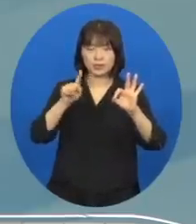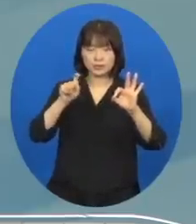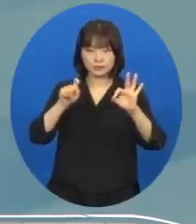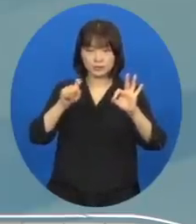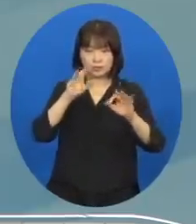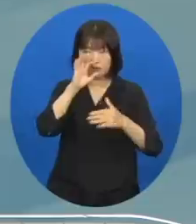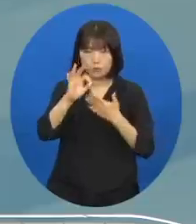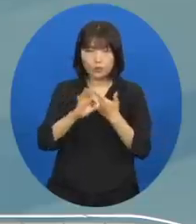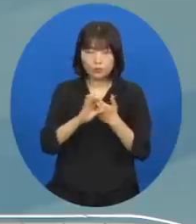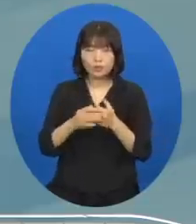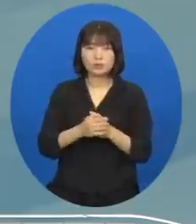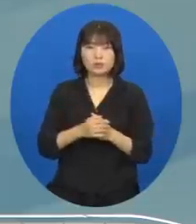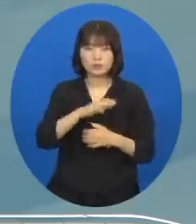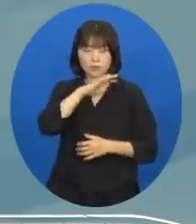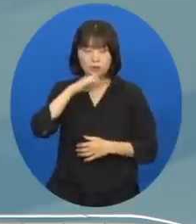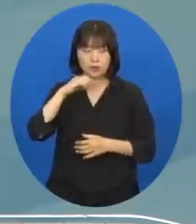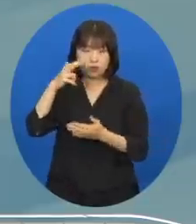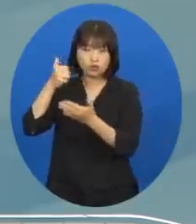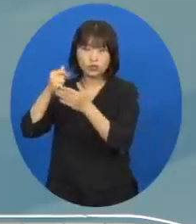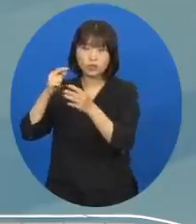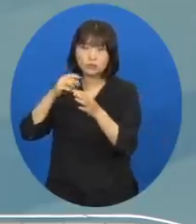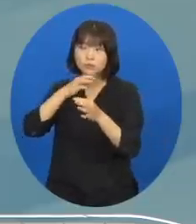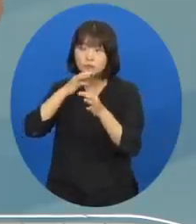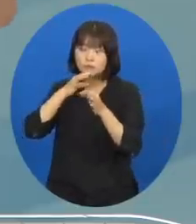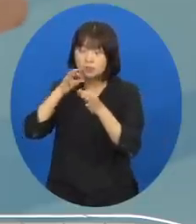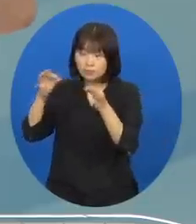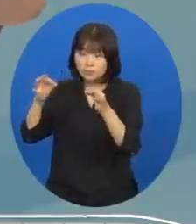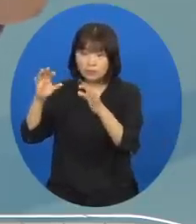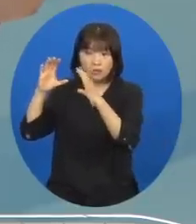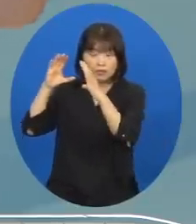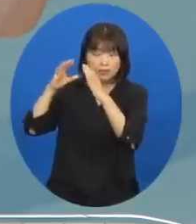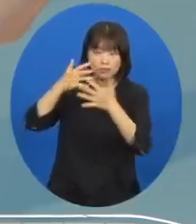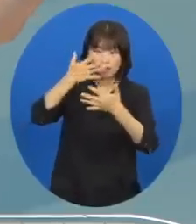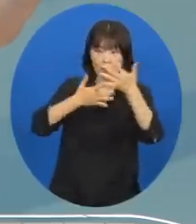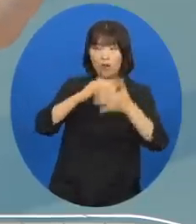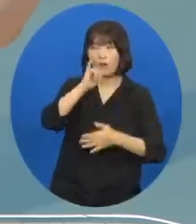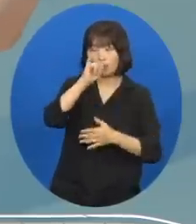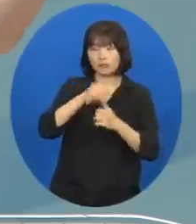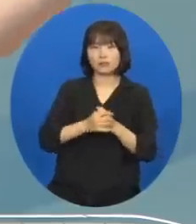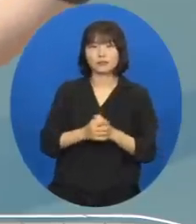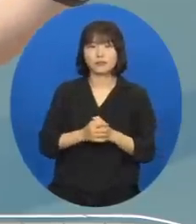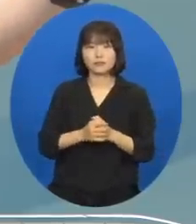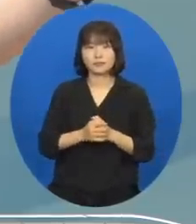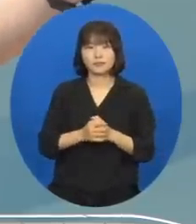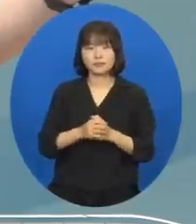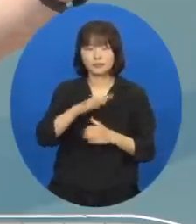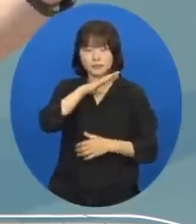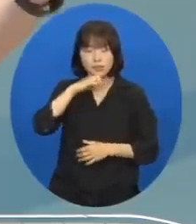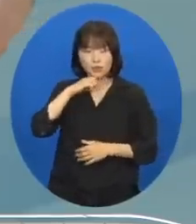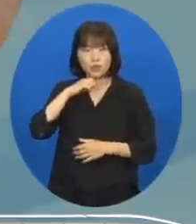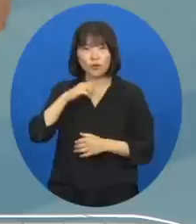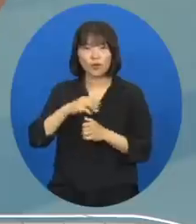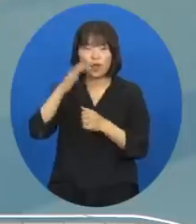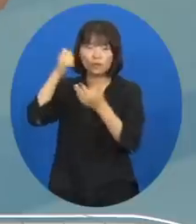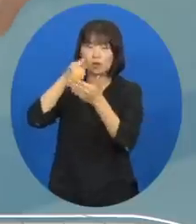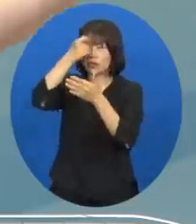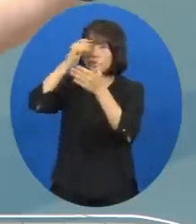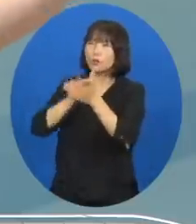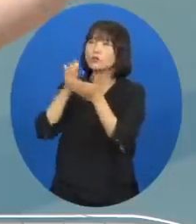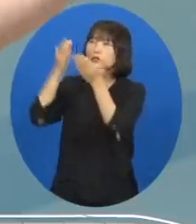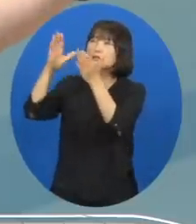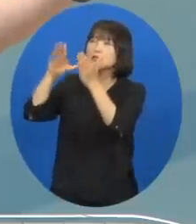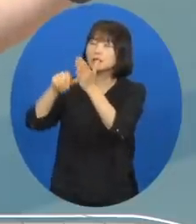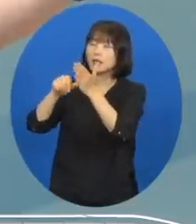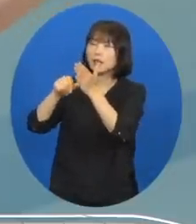주님의 음성을 듣는 장면이 나옵니다. 베드로가 지붕 옥상에 올라가서 하나님께 기도하는데 하나님께서 베드로에게